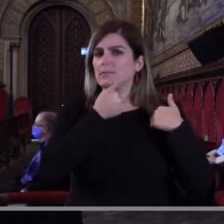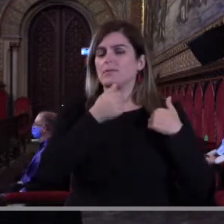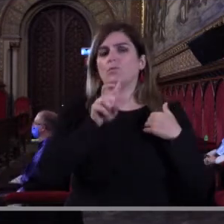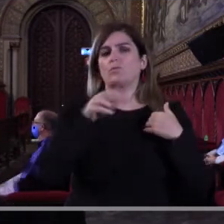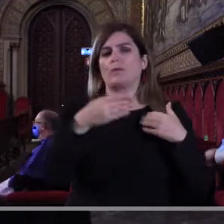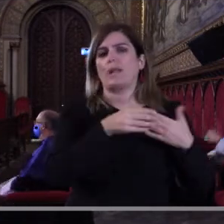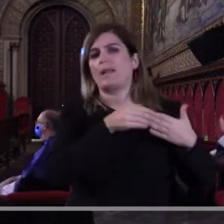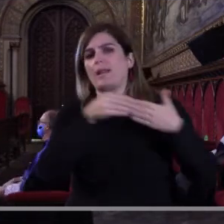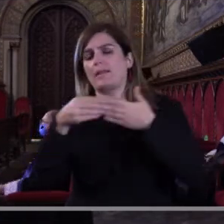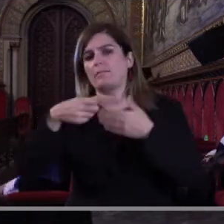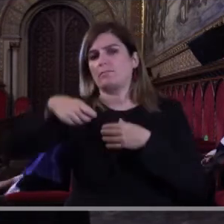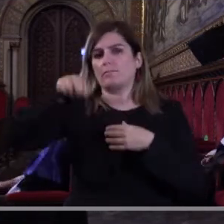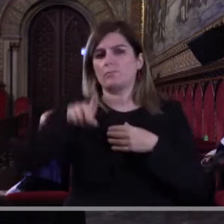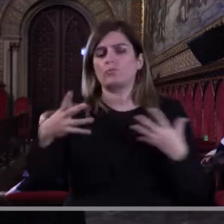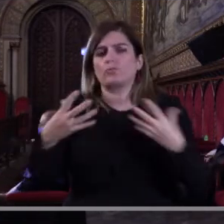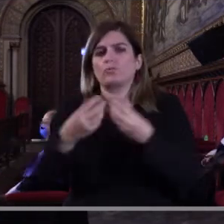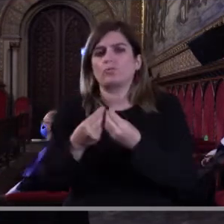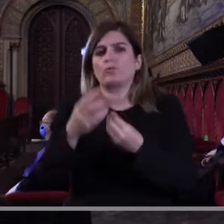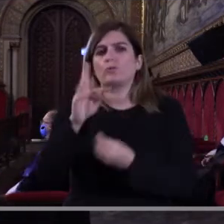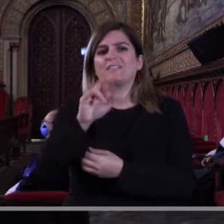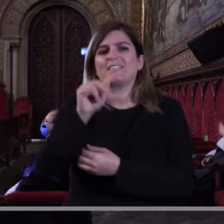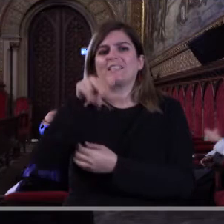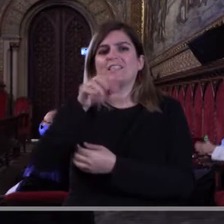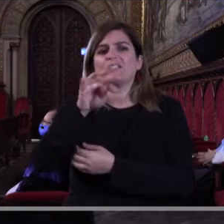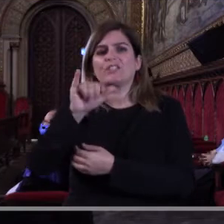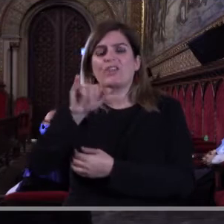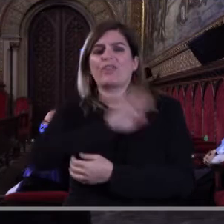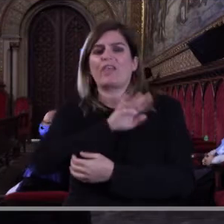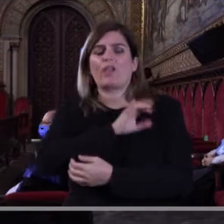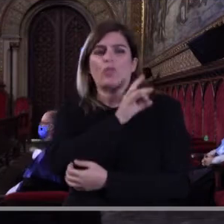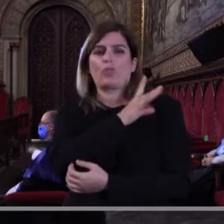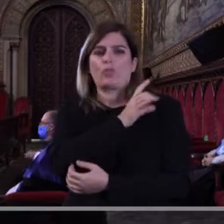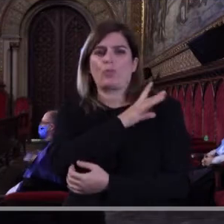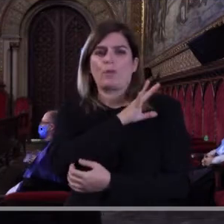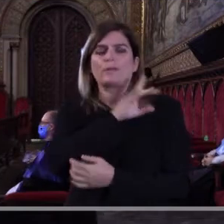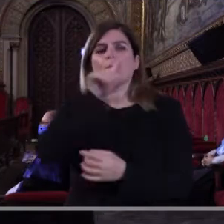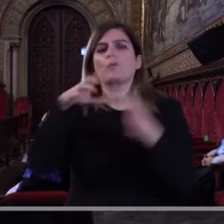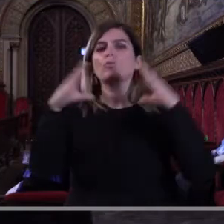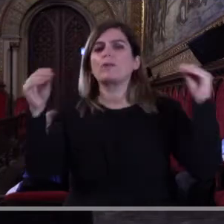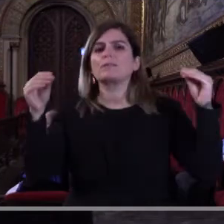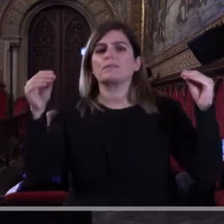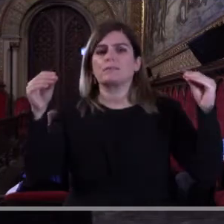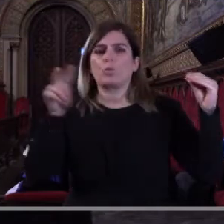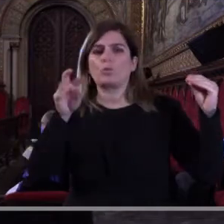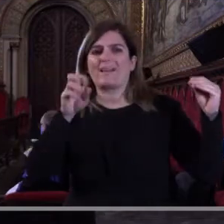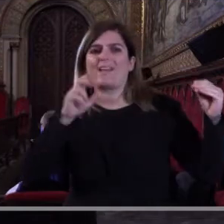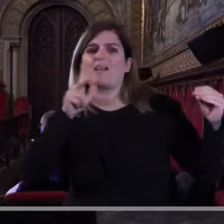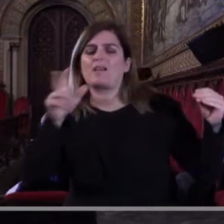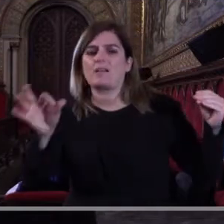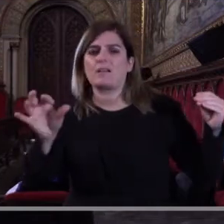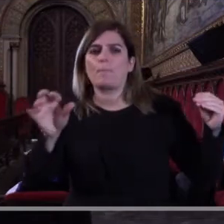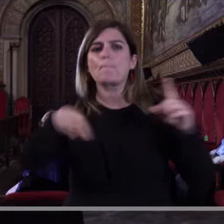de Barcelona, juntament amb el Trinity College de Dublín, la Universitat d'Utrecht, la Universitat Laurent Edwards